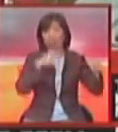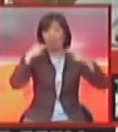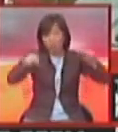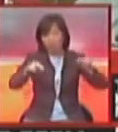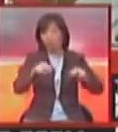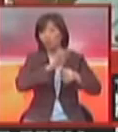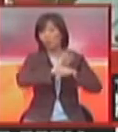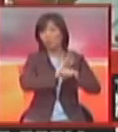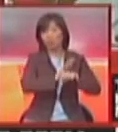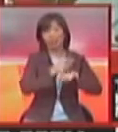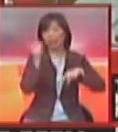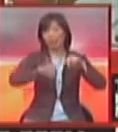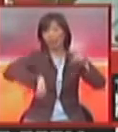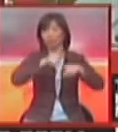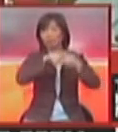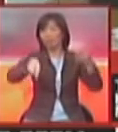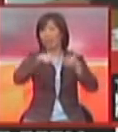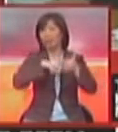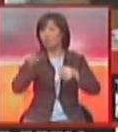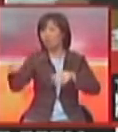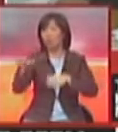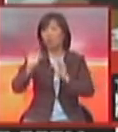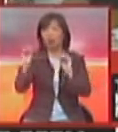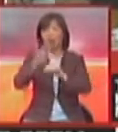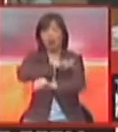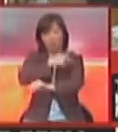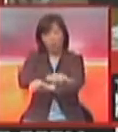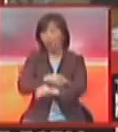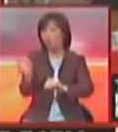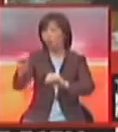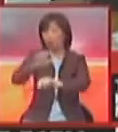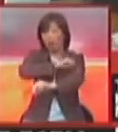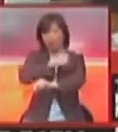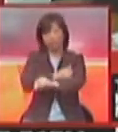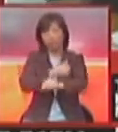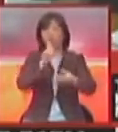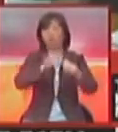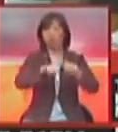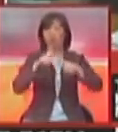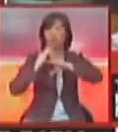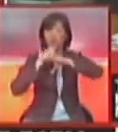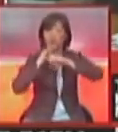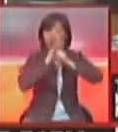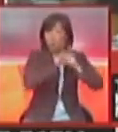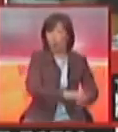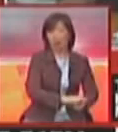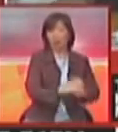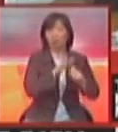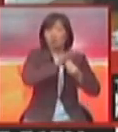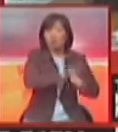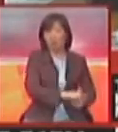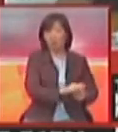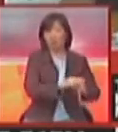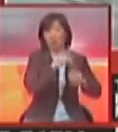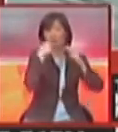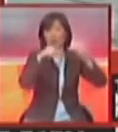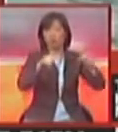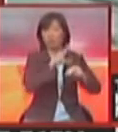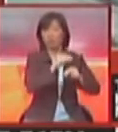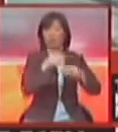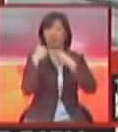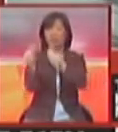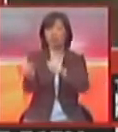hindi pwedeng suspindi ng MTRCB. Wala silang kapangyarihan para isuppress ang balita at ang pagbibigay ng